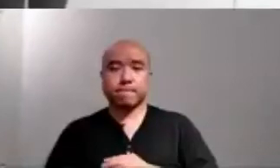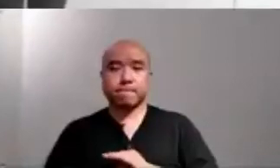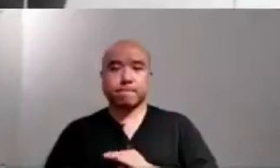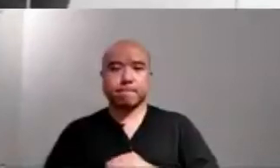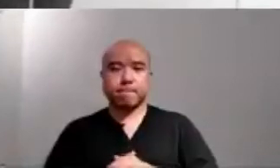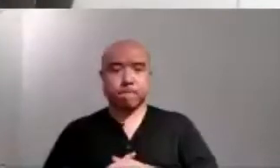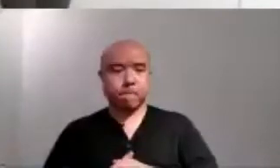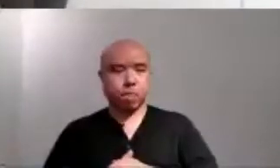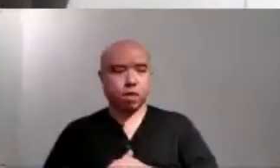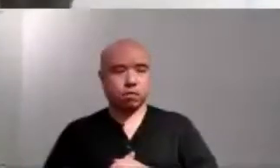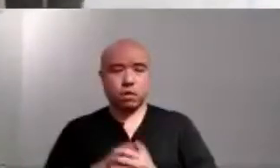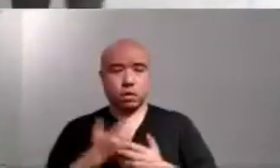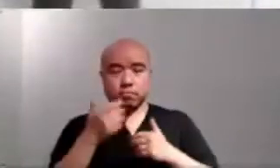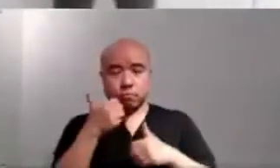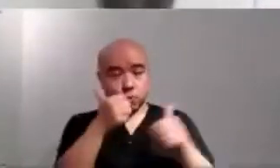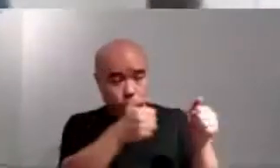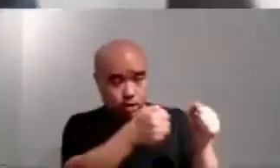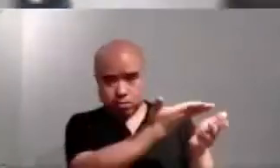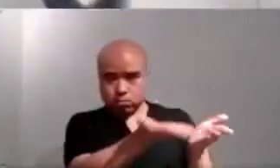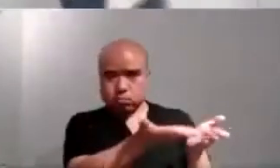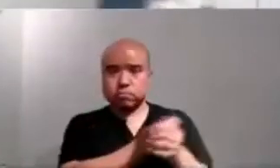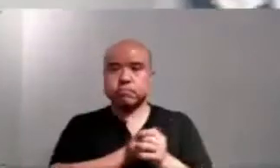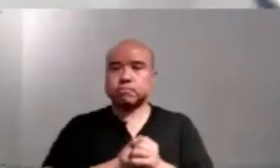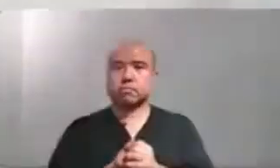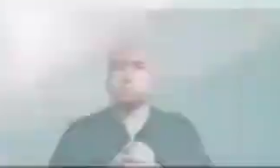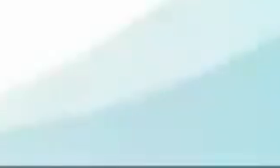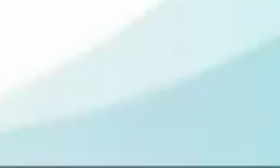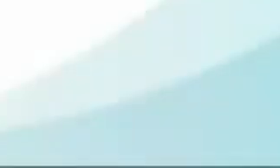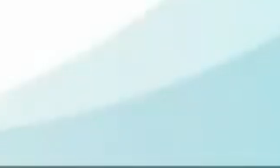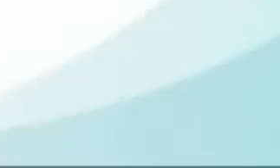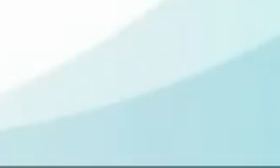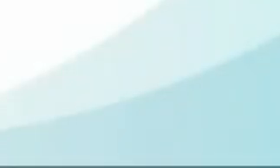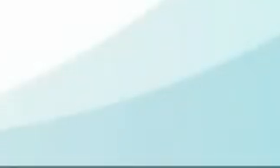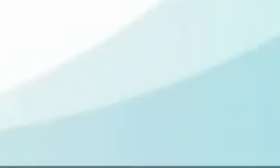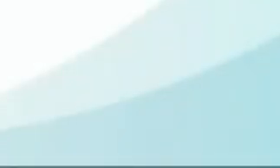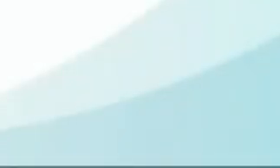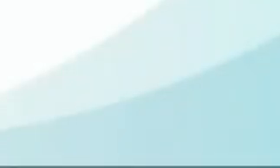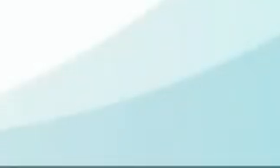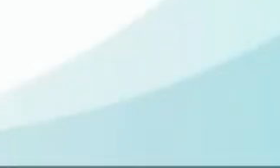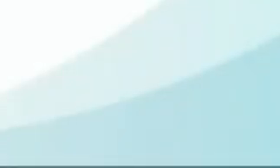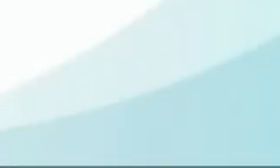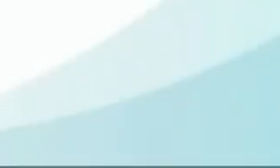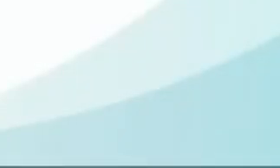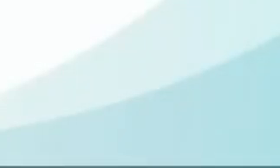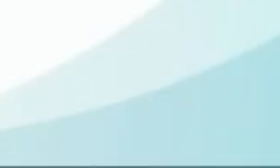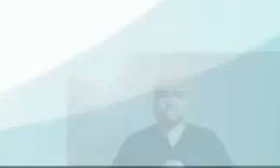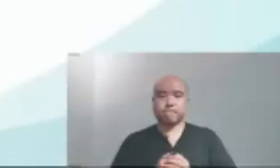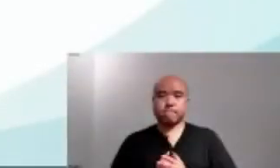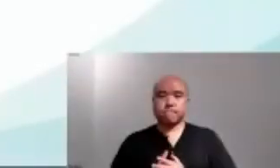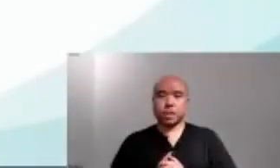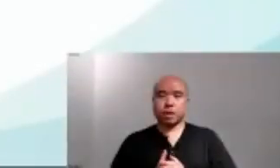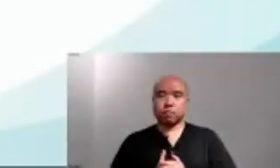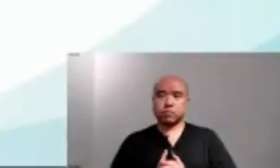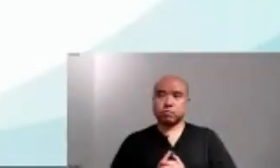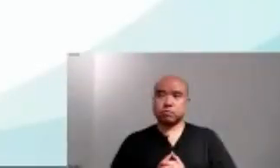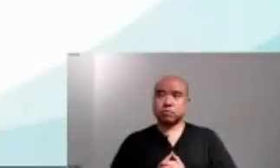旁邊坐一坐先，跟住仲有兩組嘅朋友啦，亦都可以分享佢哋嘅計劃同埋故事俾我哋聽嘅。好，有請